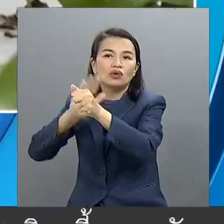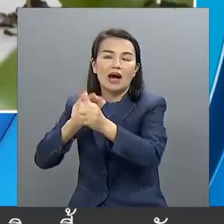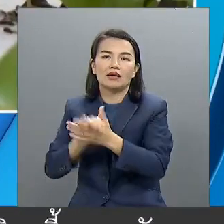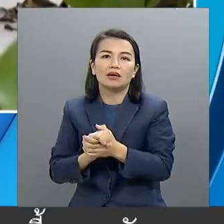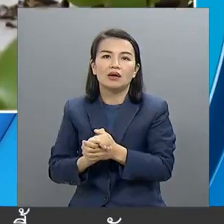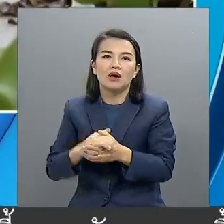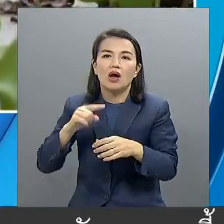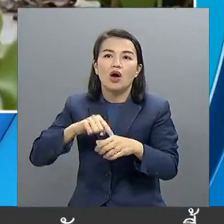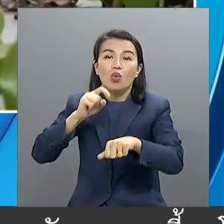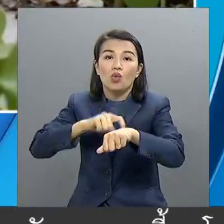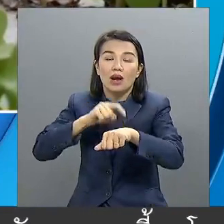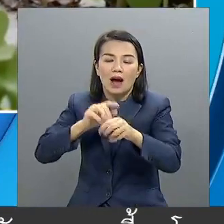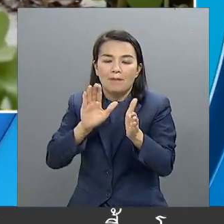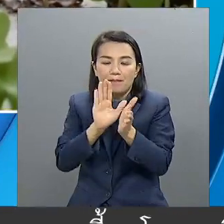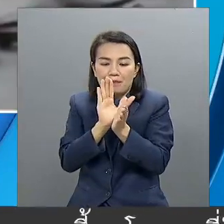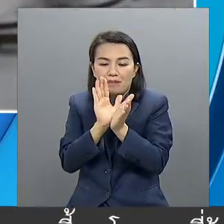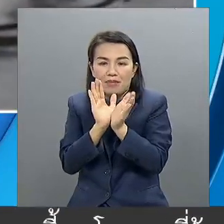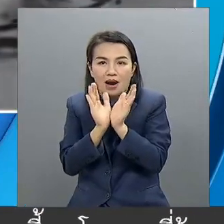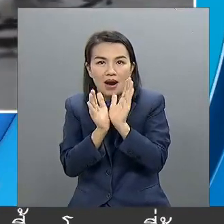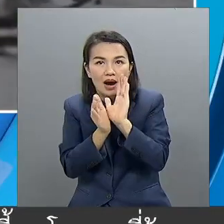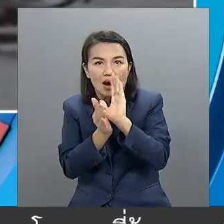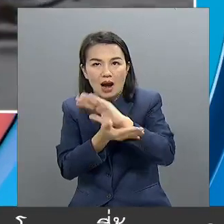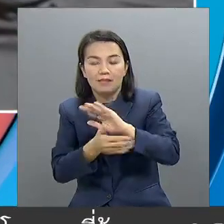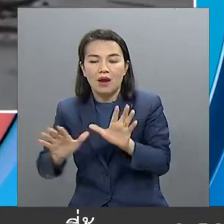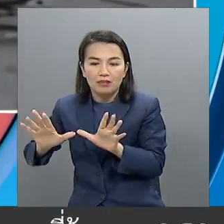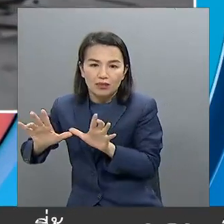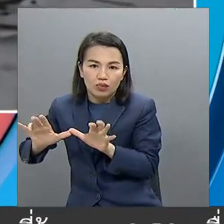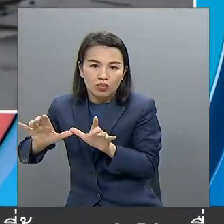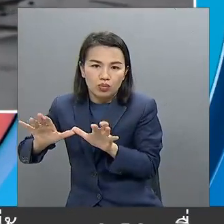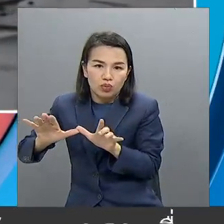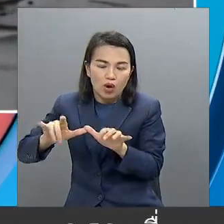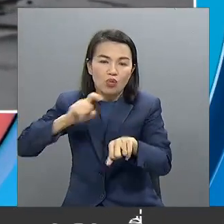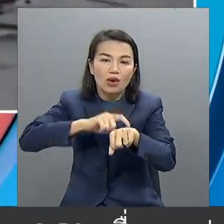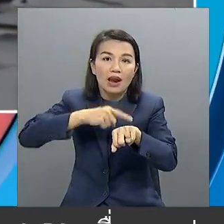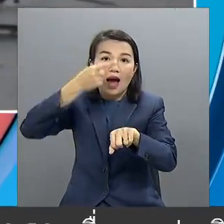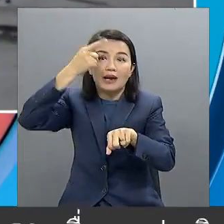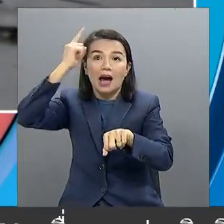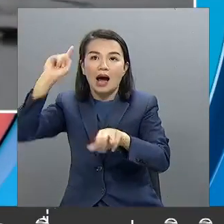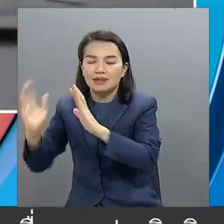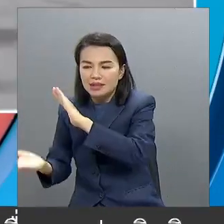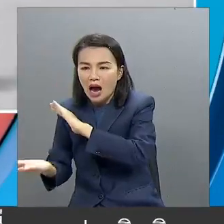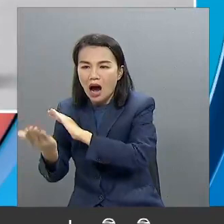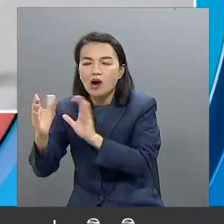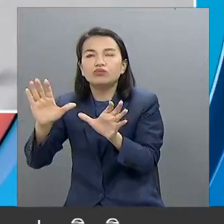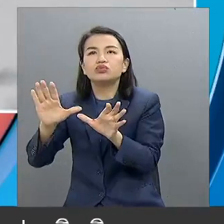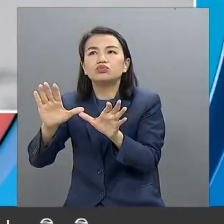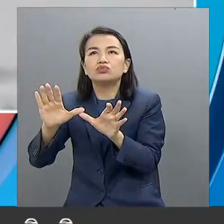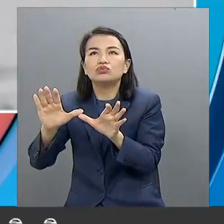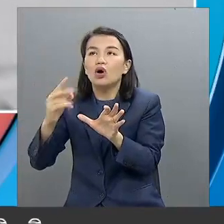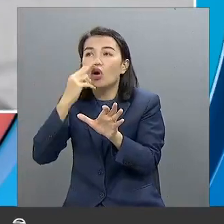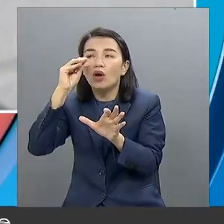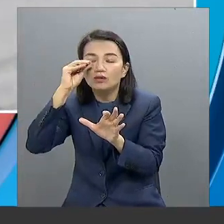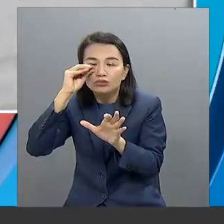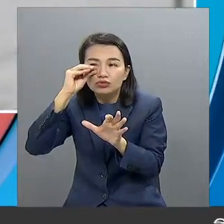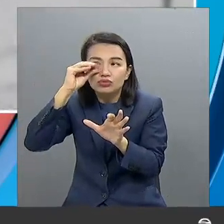แงนดนึงก่อนที่เขาจะมาเดินบนใช้อาแบไม่ได้อาจะตองออกมาทแต่เช้ามือต้กับเช้าเลยทนำเสนอแบบนี้ คผชมล